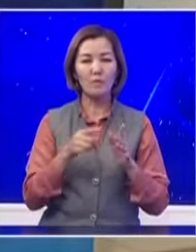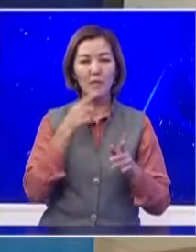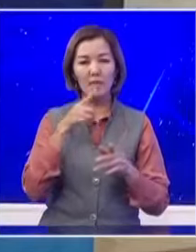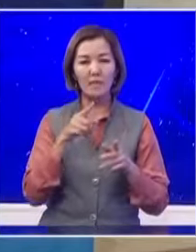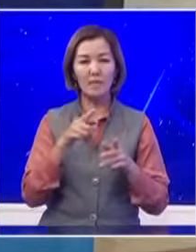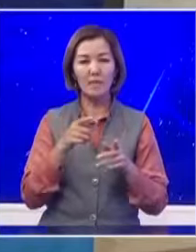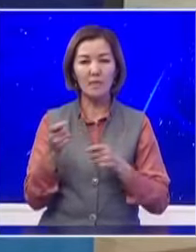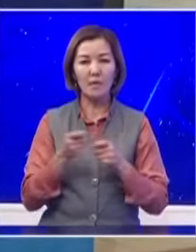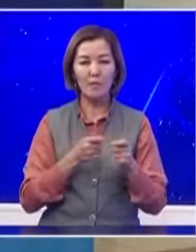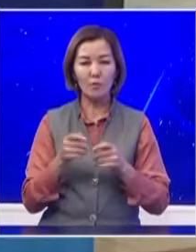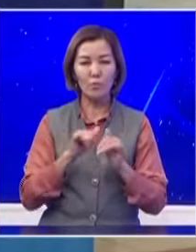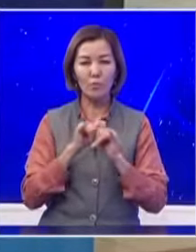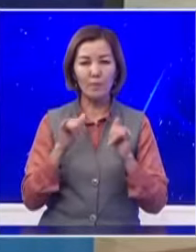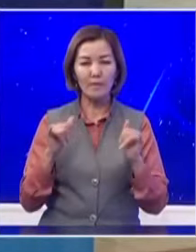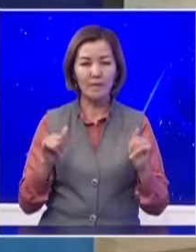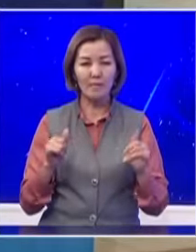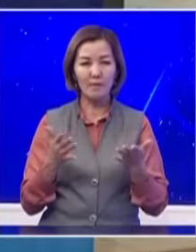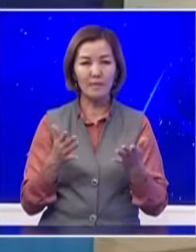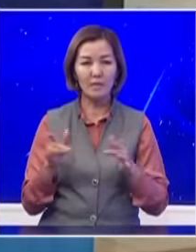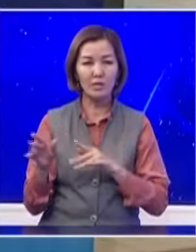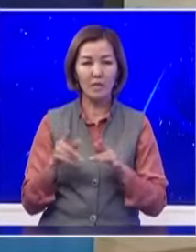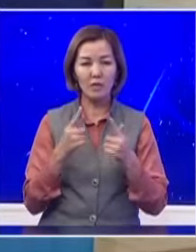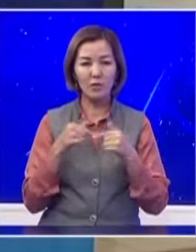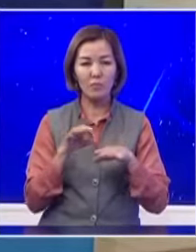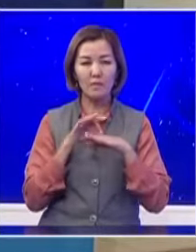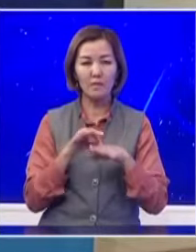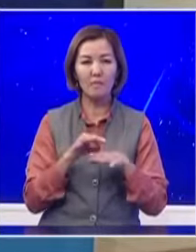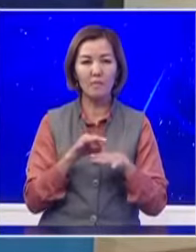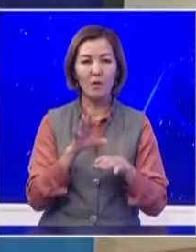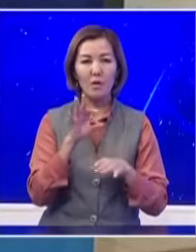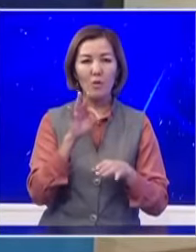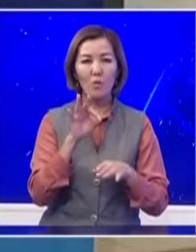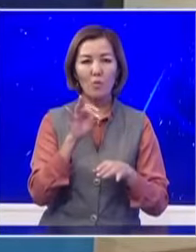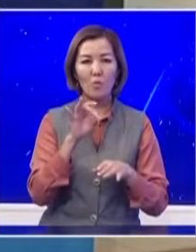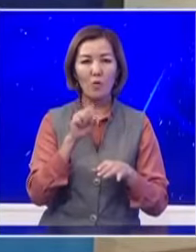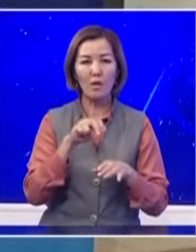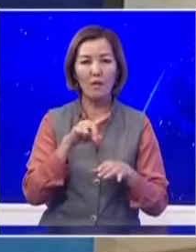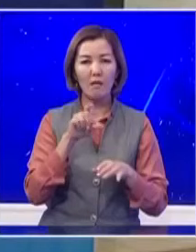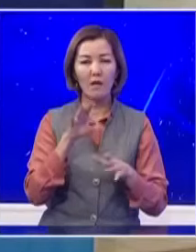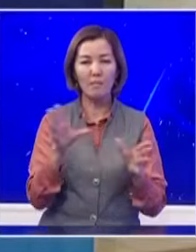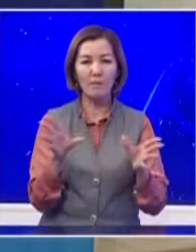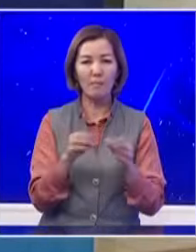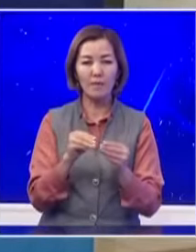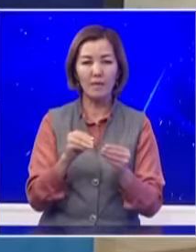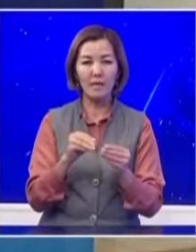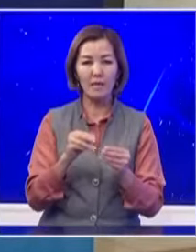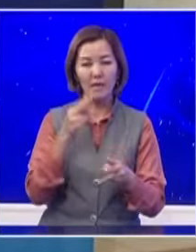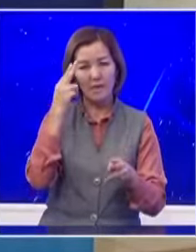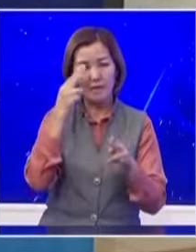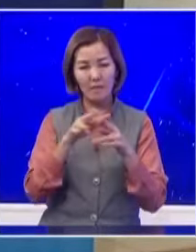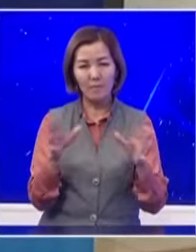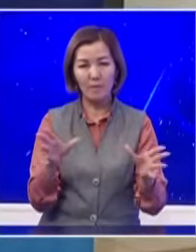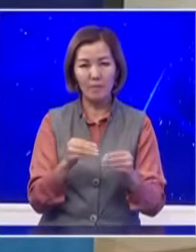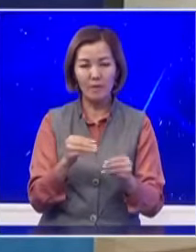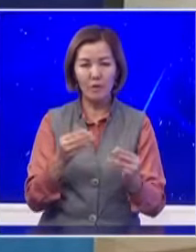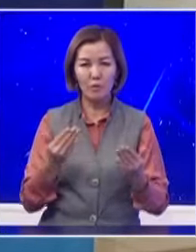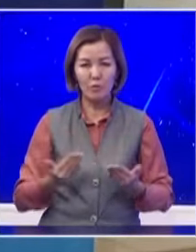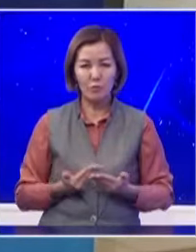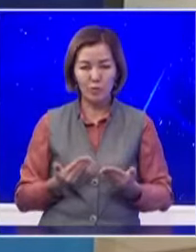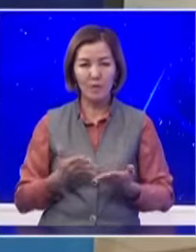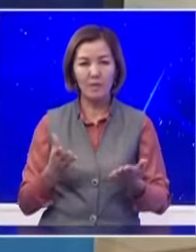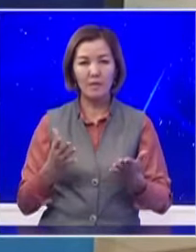дамыту басқармасы осы шараны ұйымдастырып, Оралханмен кезінде қатар жүрген, іні ретінде қасына ерген, бірге әріптес